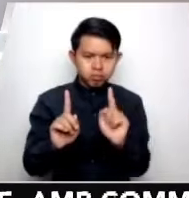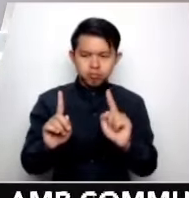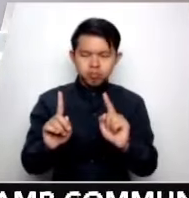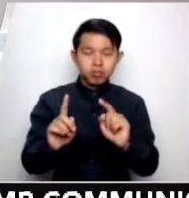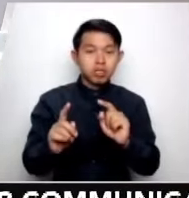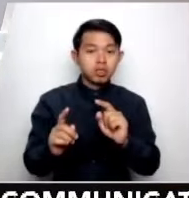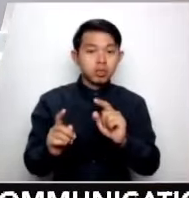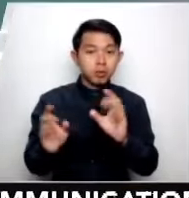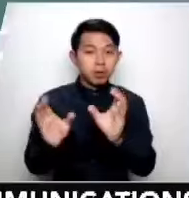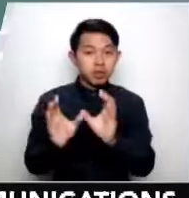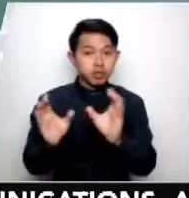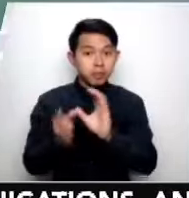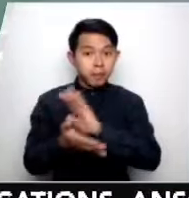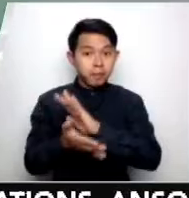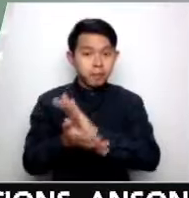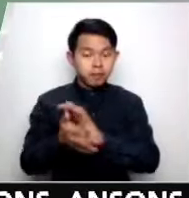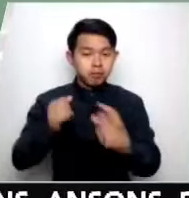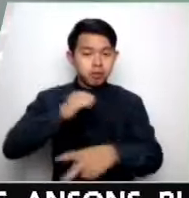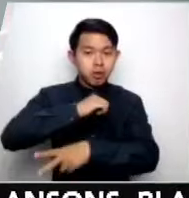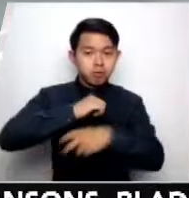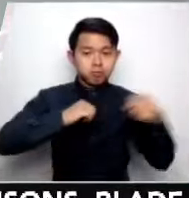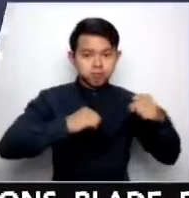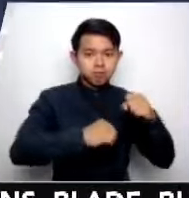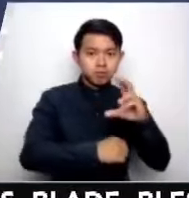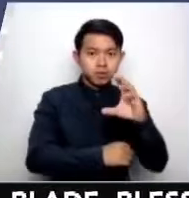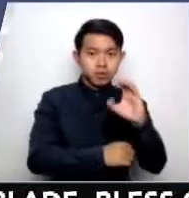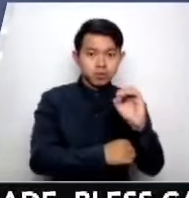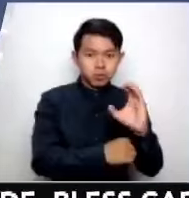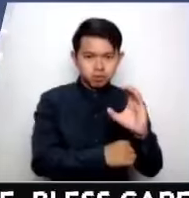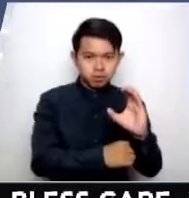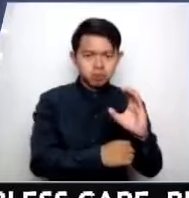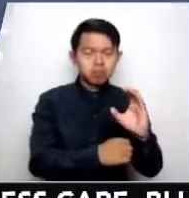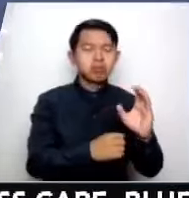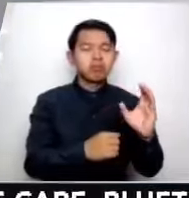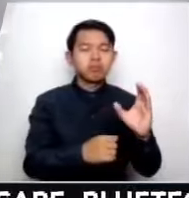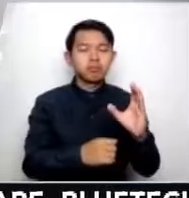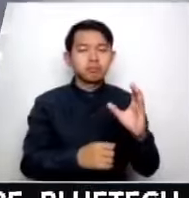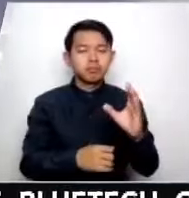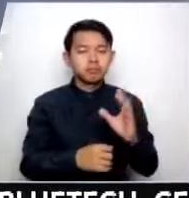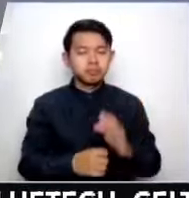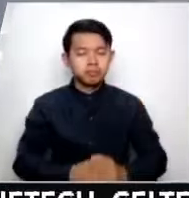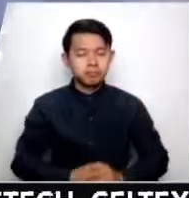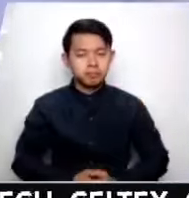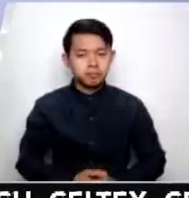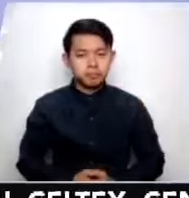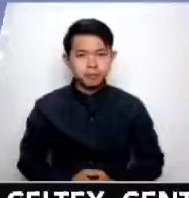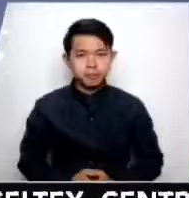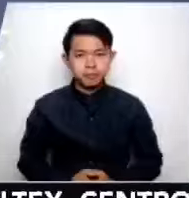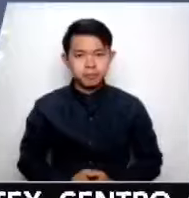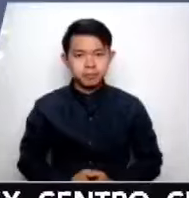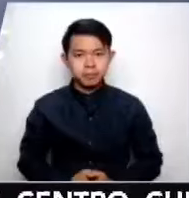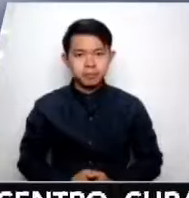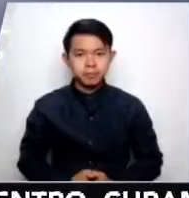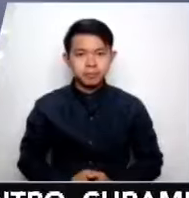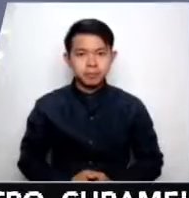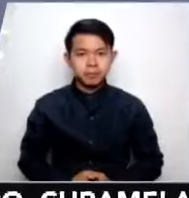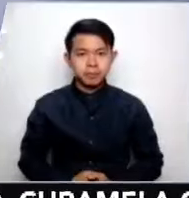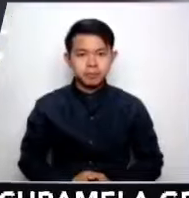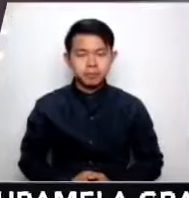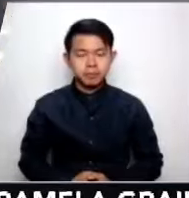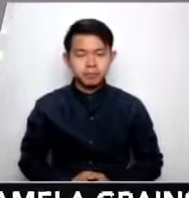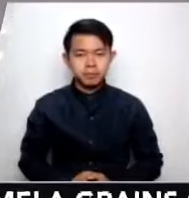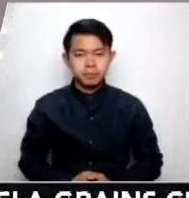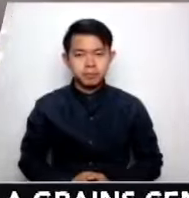nasaan ang kanyang COC nagsulod sa isang comic compound o may gulpe lang nagagaw sa